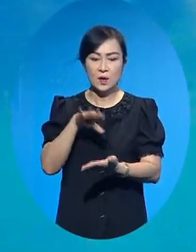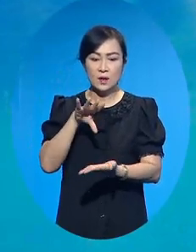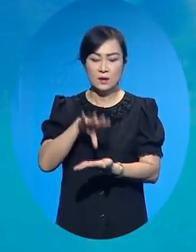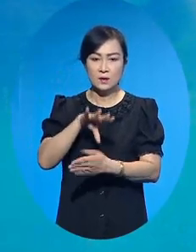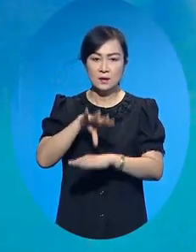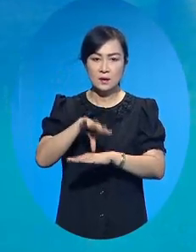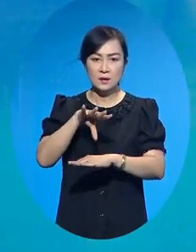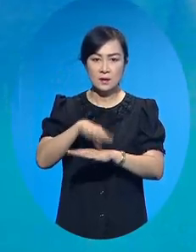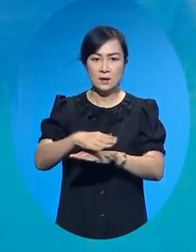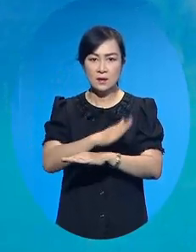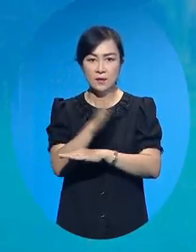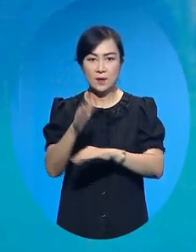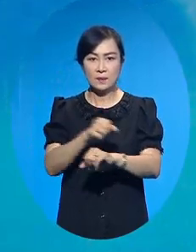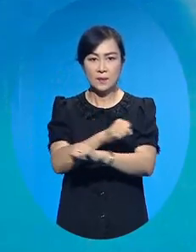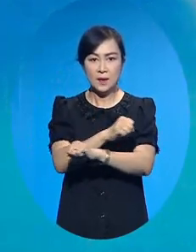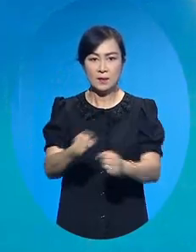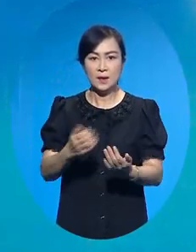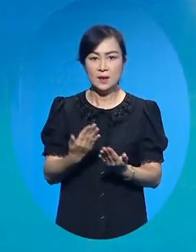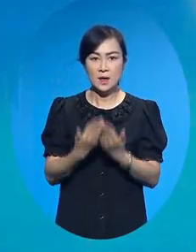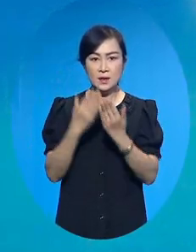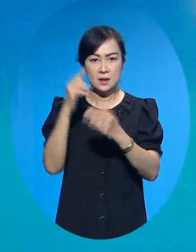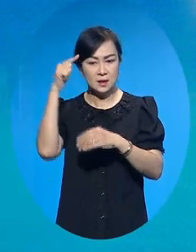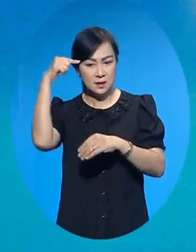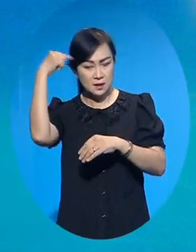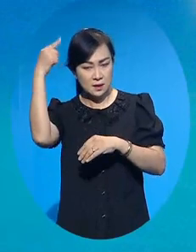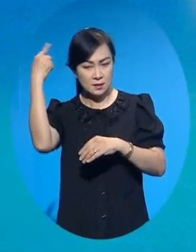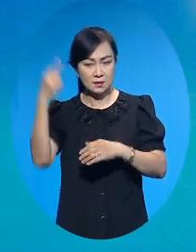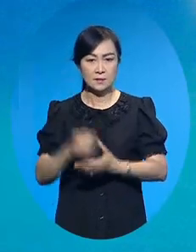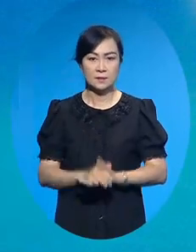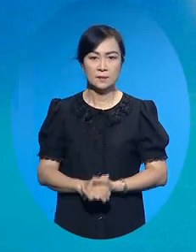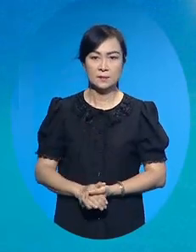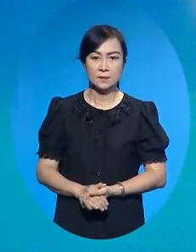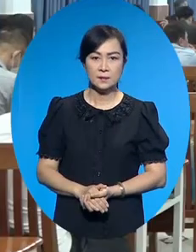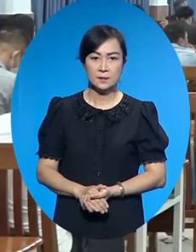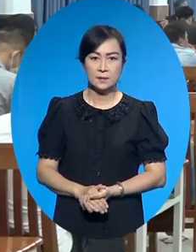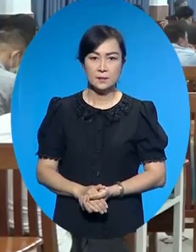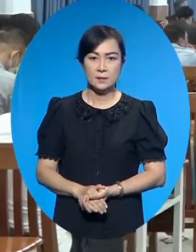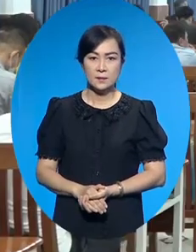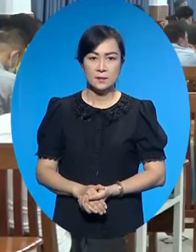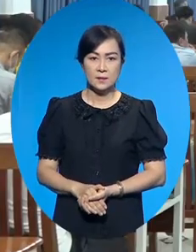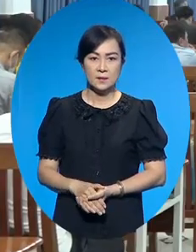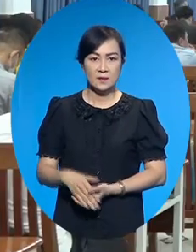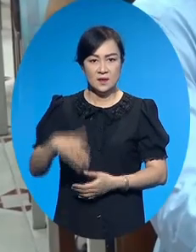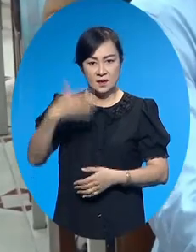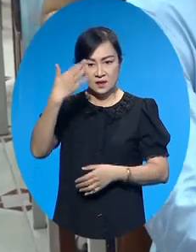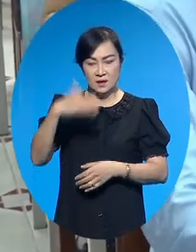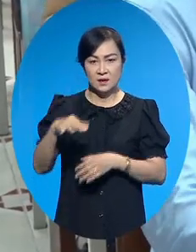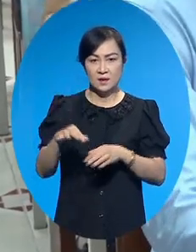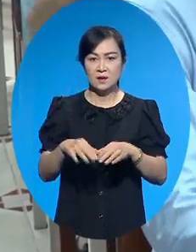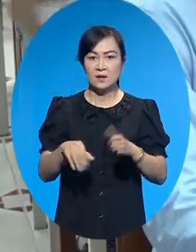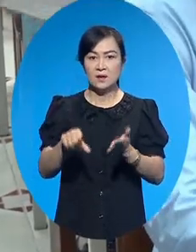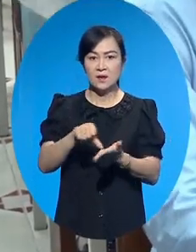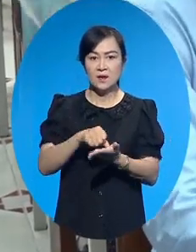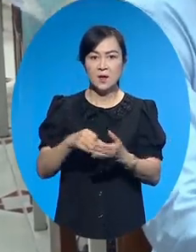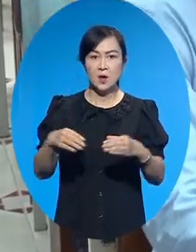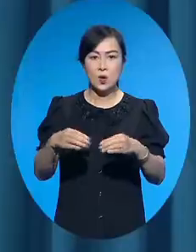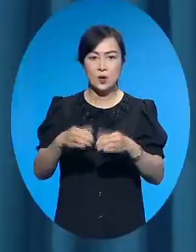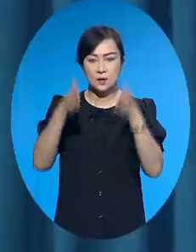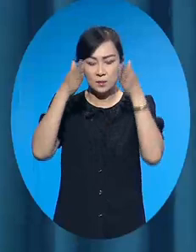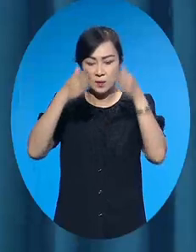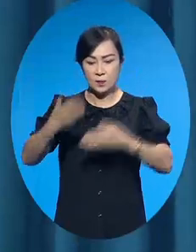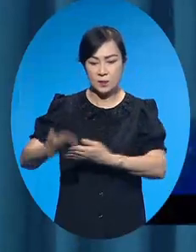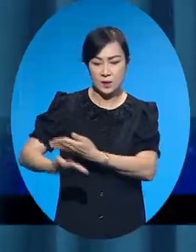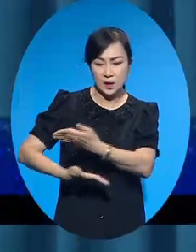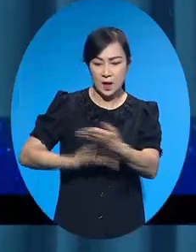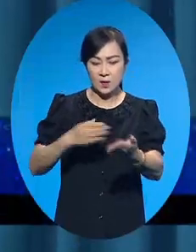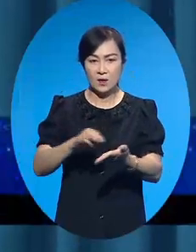trong phát triển bền vững cũng như đề xuất các ý tưởng liên quan. diễn ra tại thành phố Nha Trang, hội thảo tập trung thảo luận về